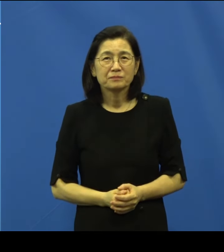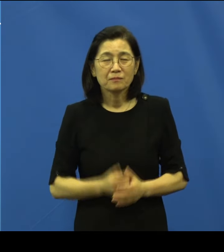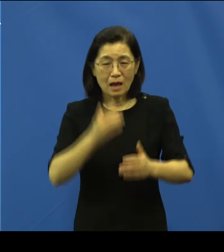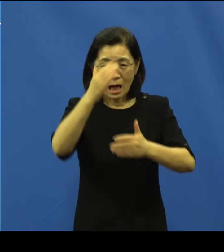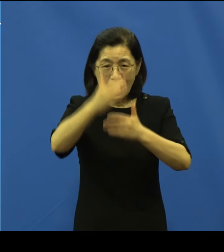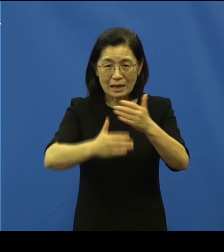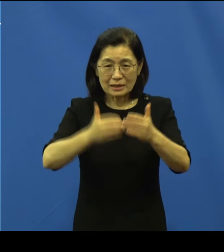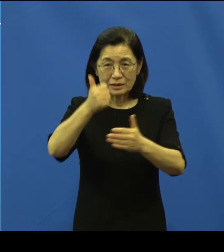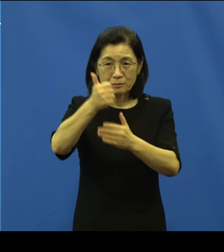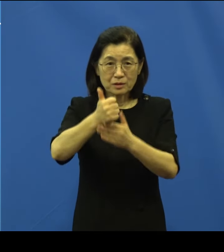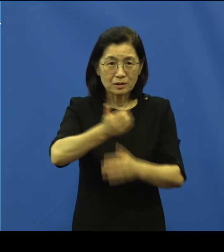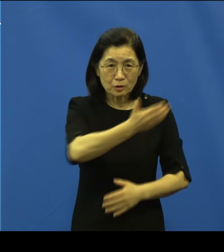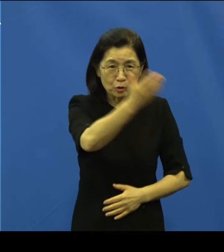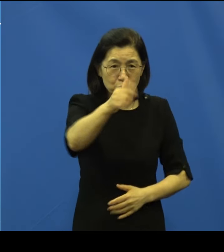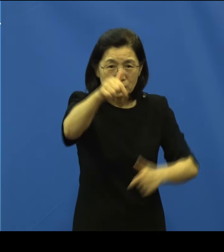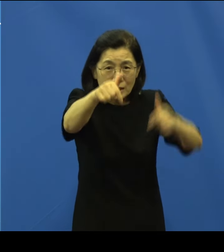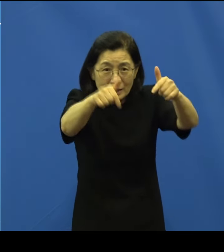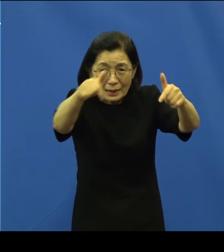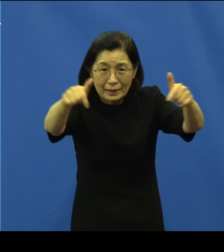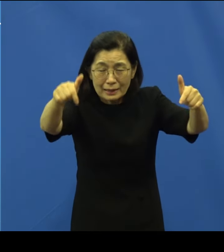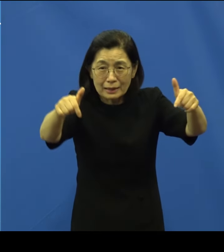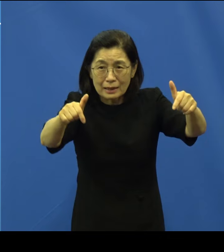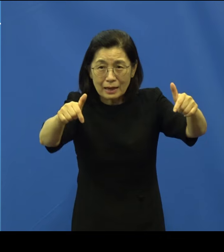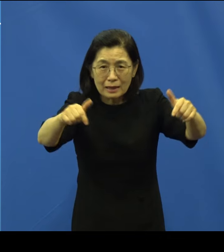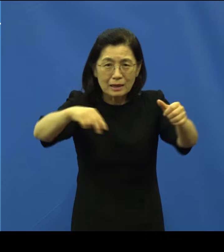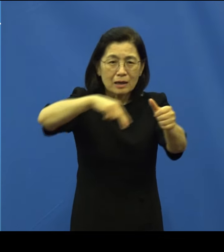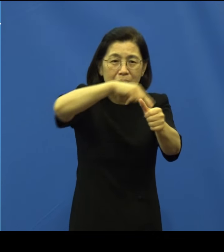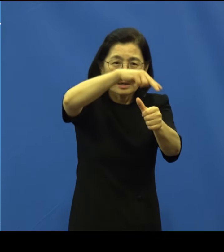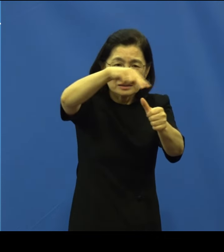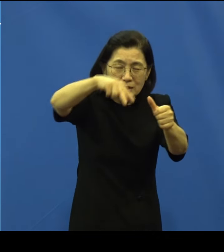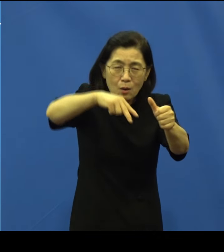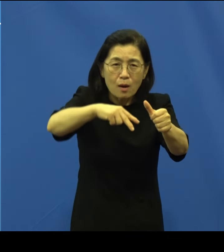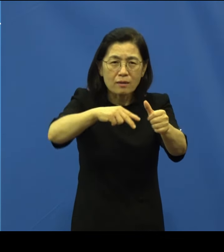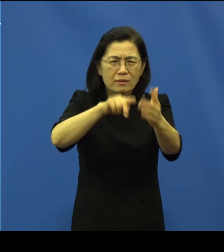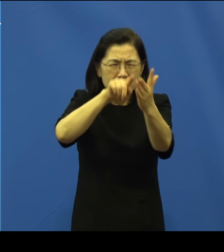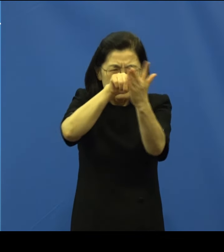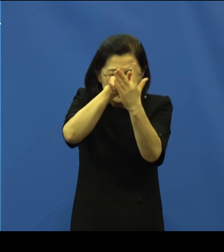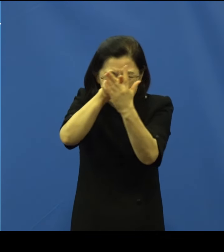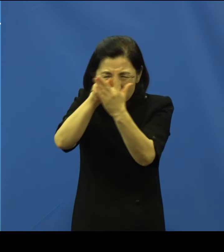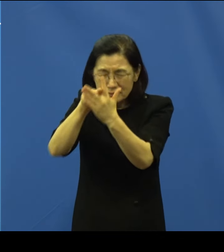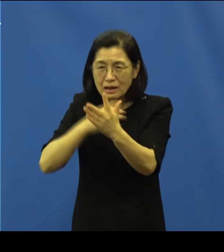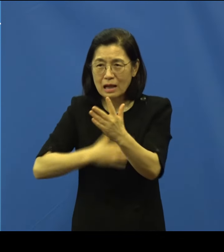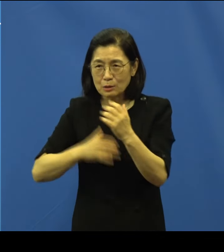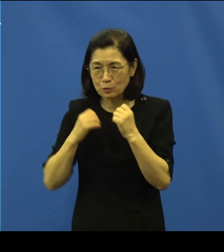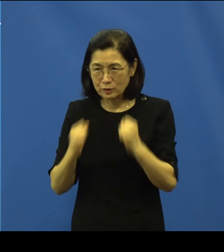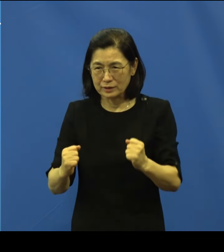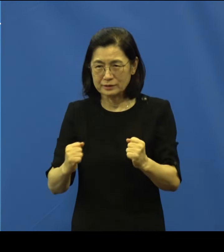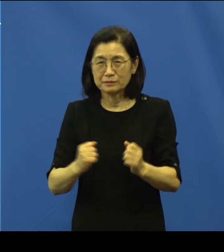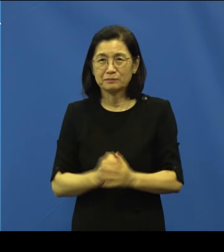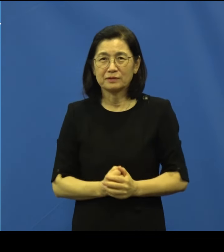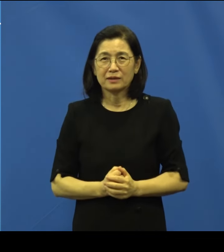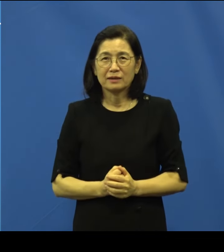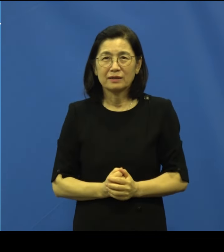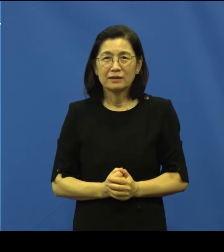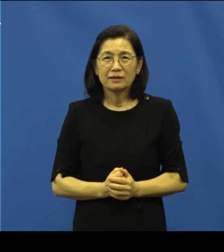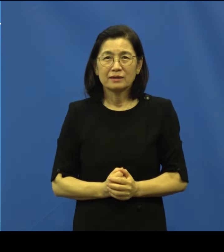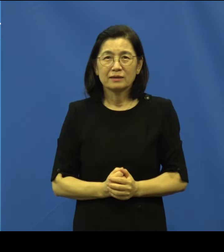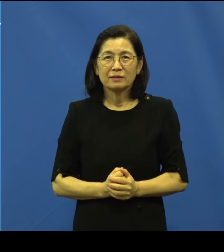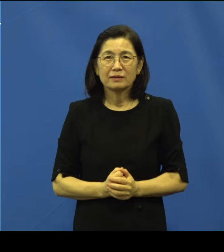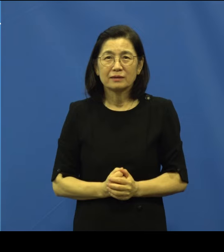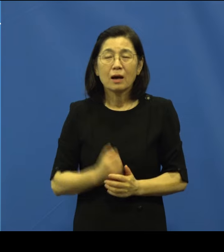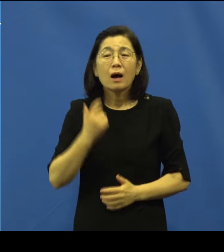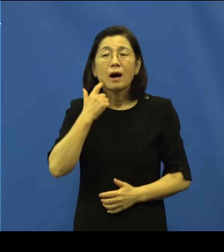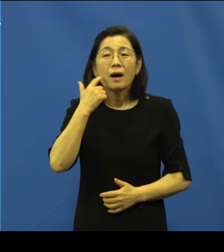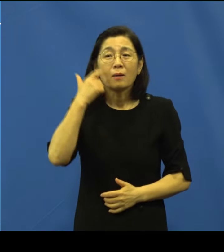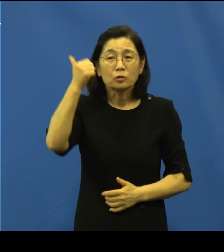그죠? 아신단 말이에요. 여러분 형편을 아세요. 그리고 이 교회 담임 목사를 또 하나님이 또 아시고 이 입을 사용하시는